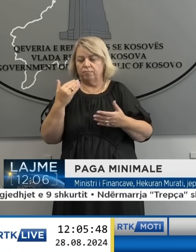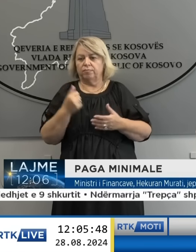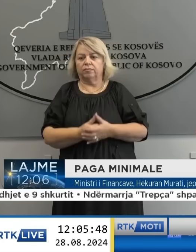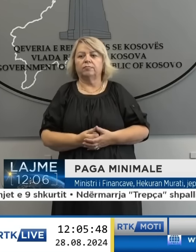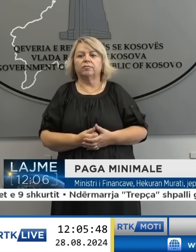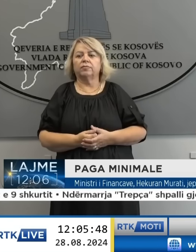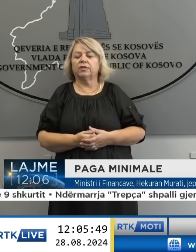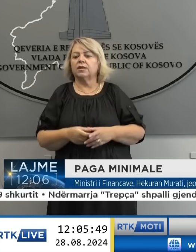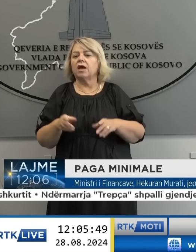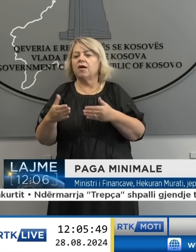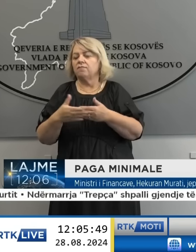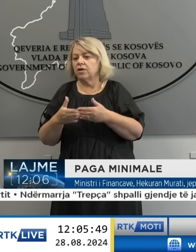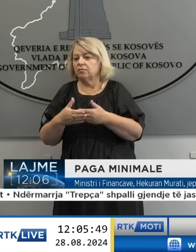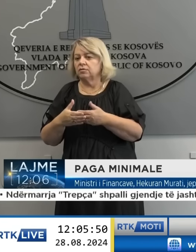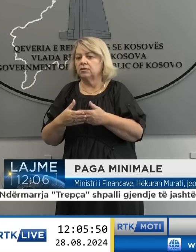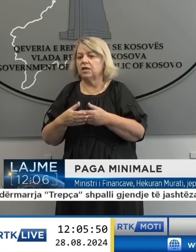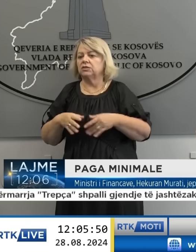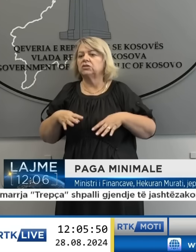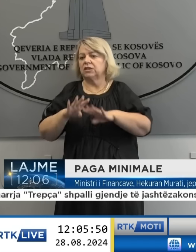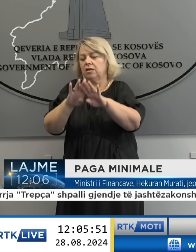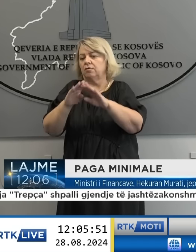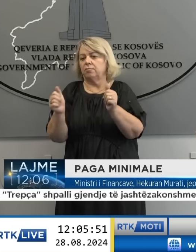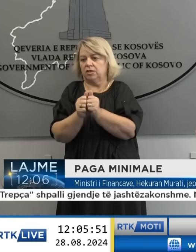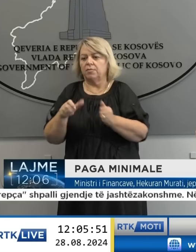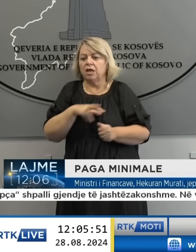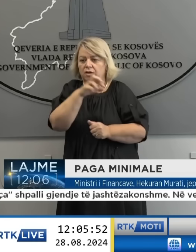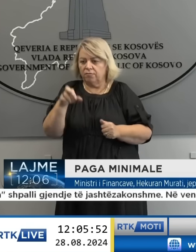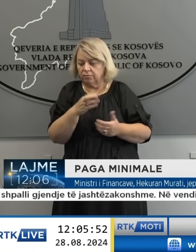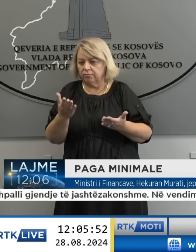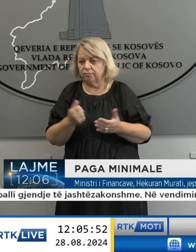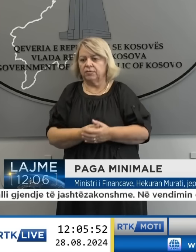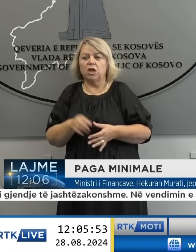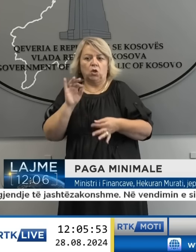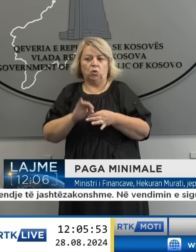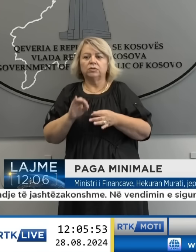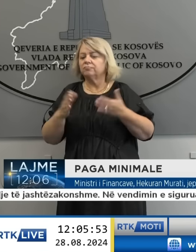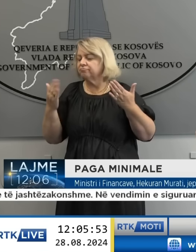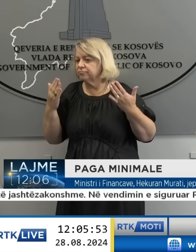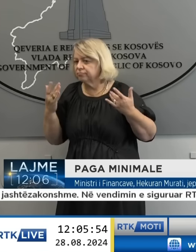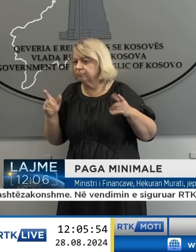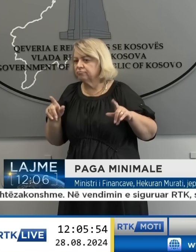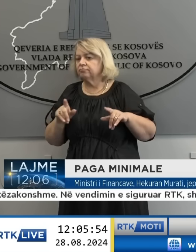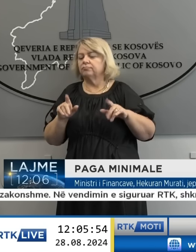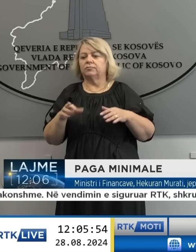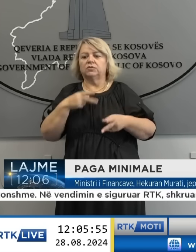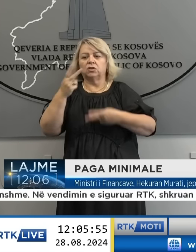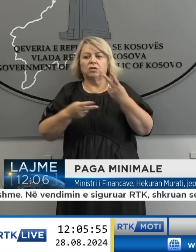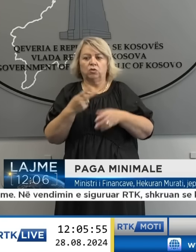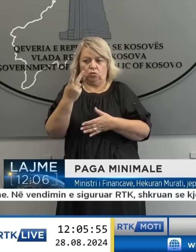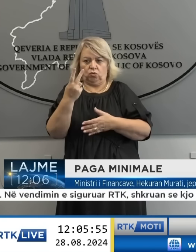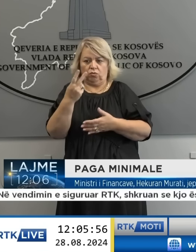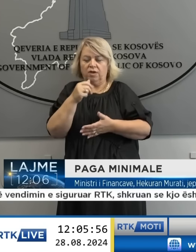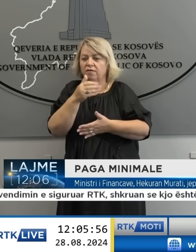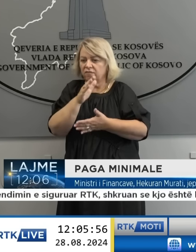ambientit dhe parafrimit ton me standardet e bashkimit evropian saj përket ruajtjes e ambientit, pra kishim shqyrtimin e dy nismave